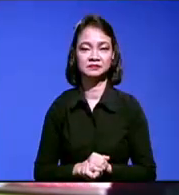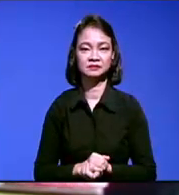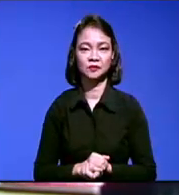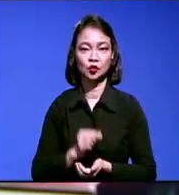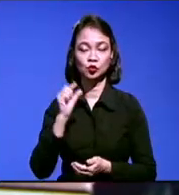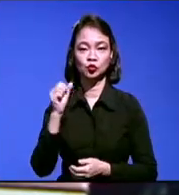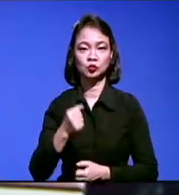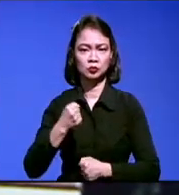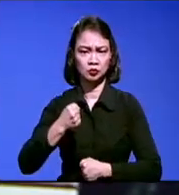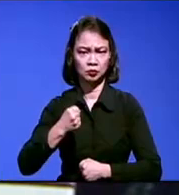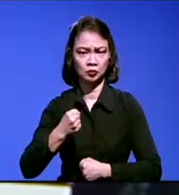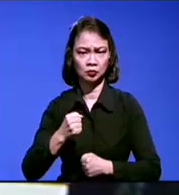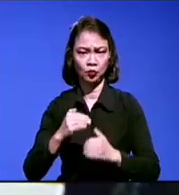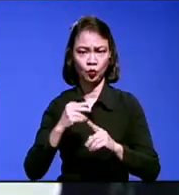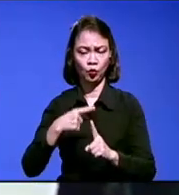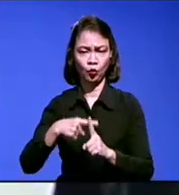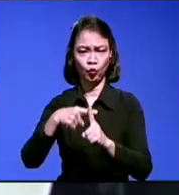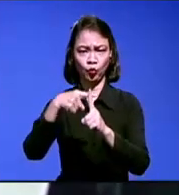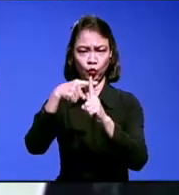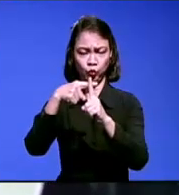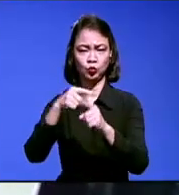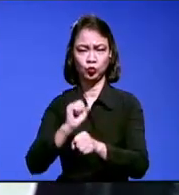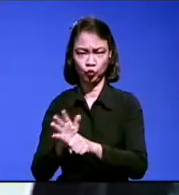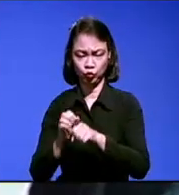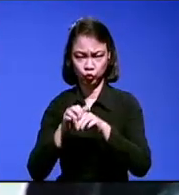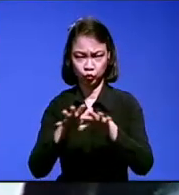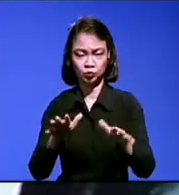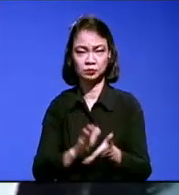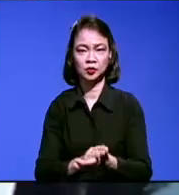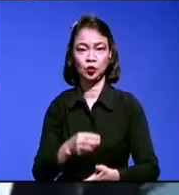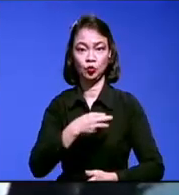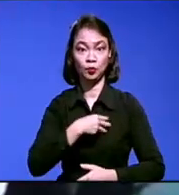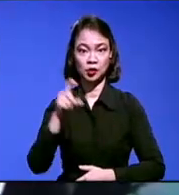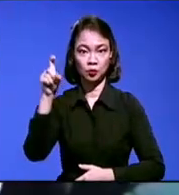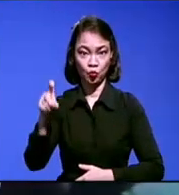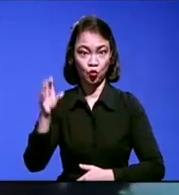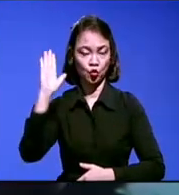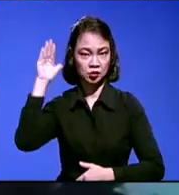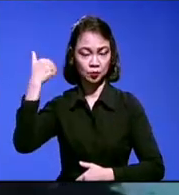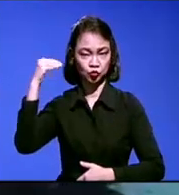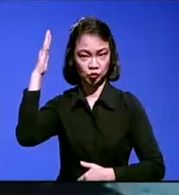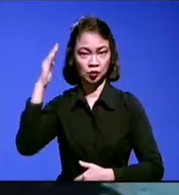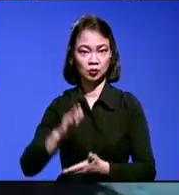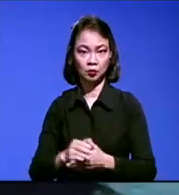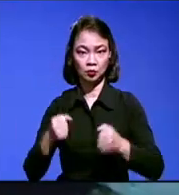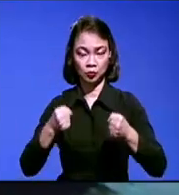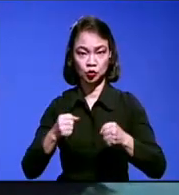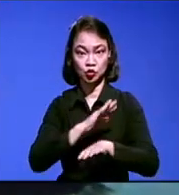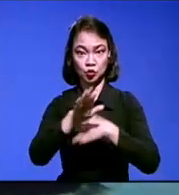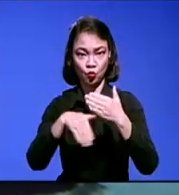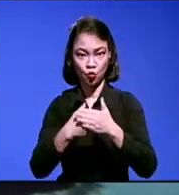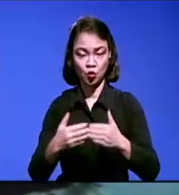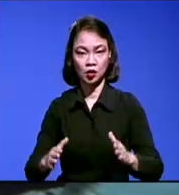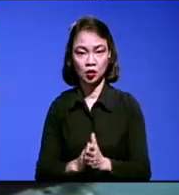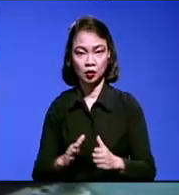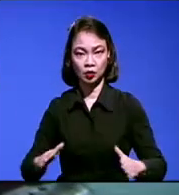Untuk mengantisipasi tingginya angka penyebaran virus corona, Sabtu siang Bupati Bogor memperketat jalur menuju puncak. Setiap kendaraan yang